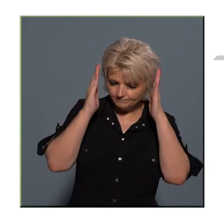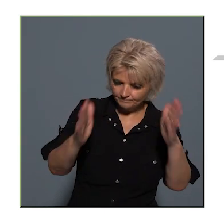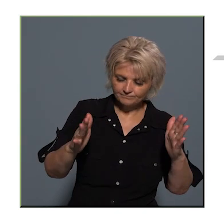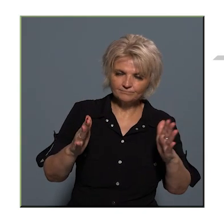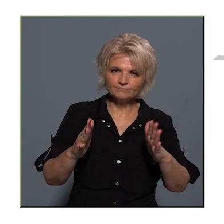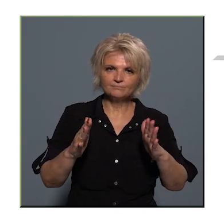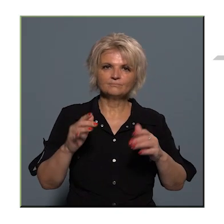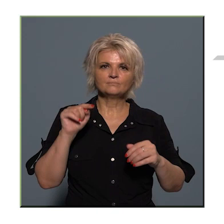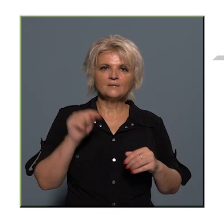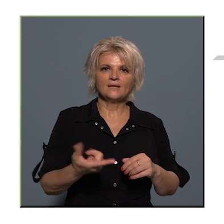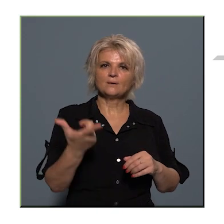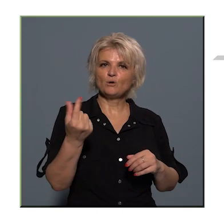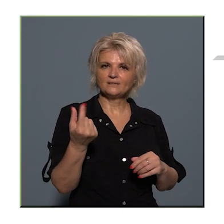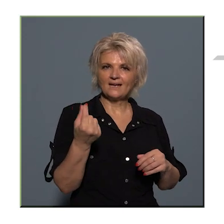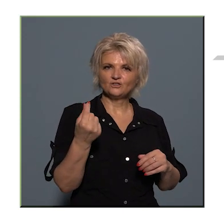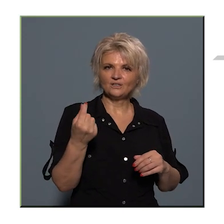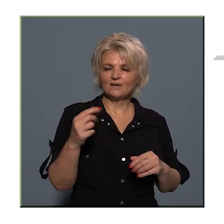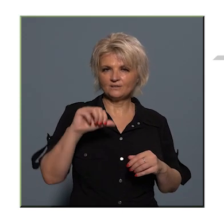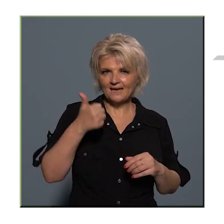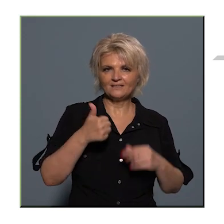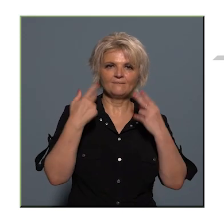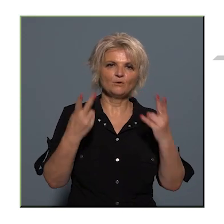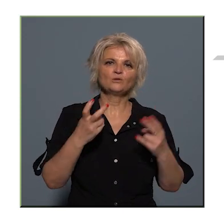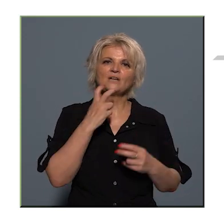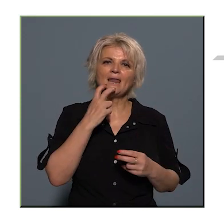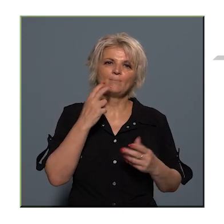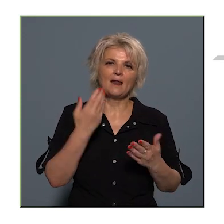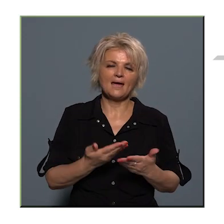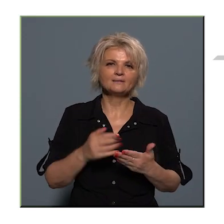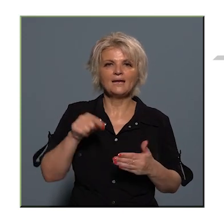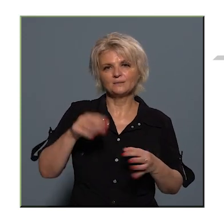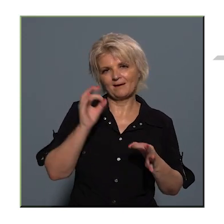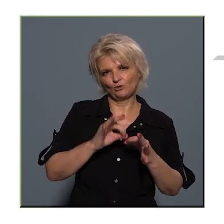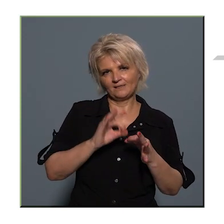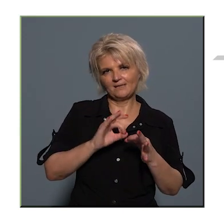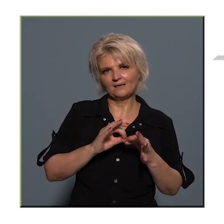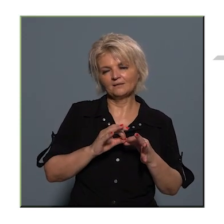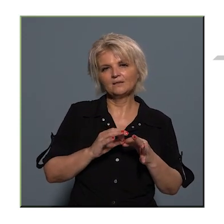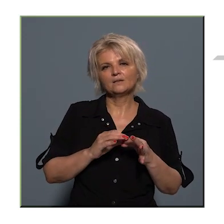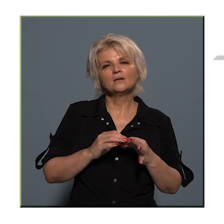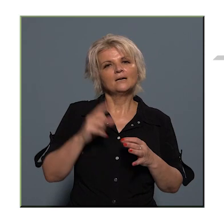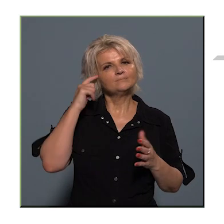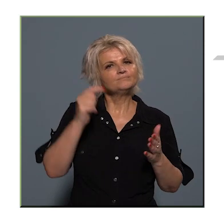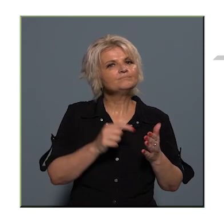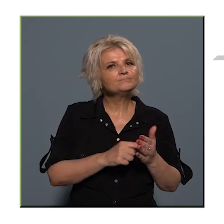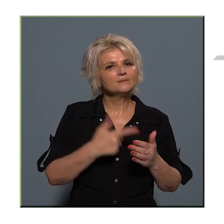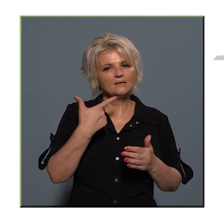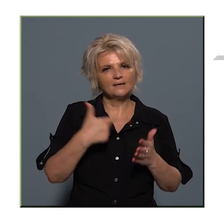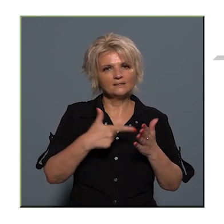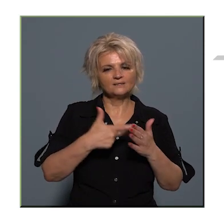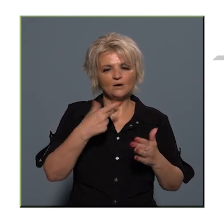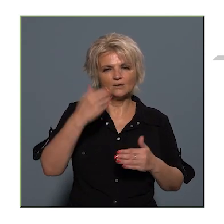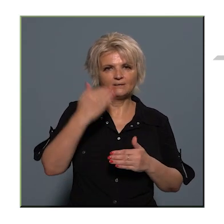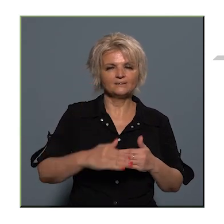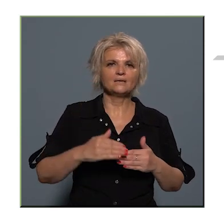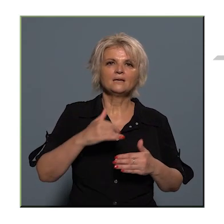összpontosítaniuk. Ez a partnerség az egyik fontos eleme lehet annak, hogy ez megtörténjen. Az IREN a célja, hogy 2030-ig évente 1